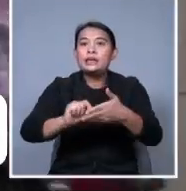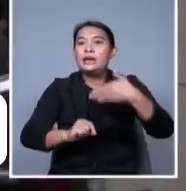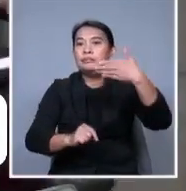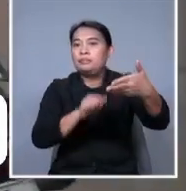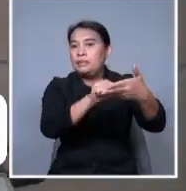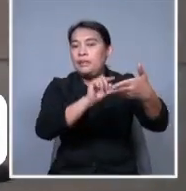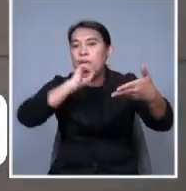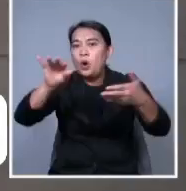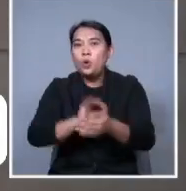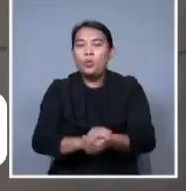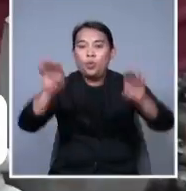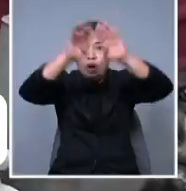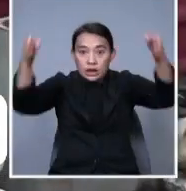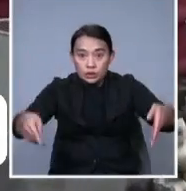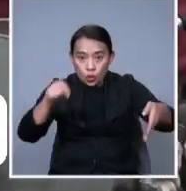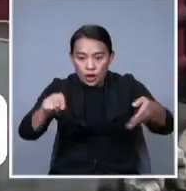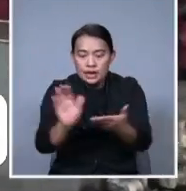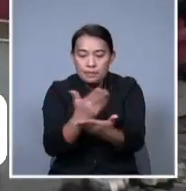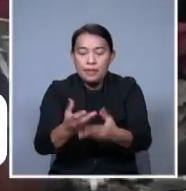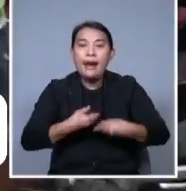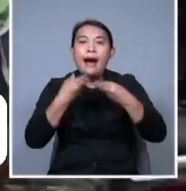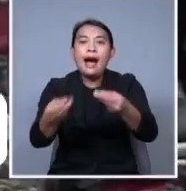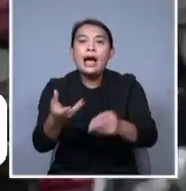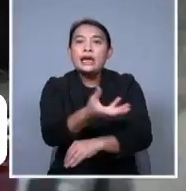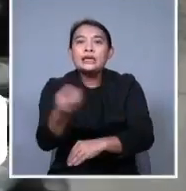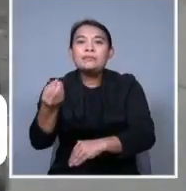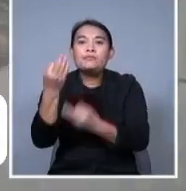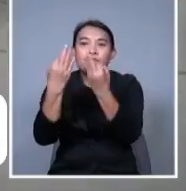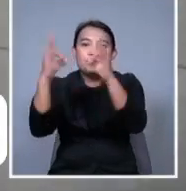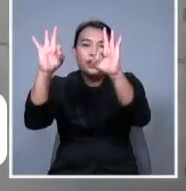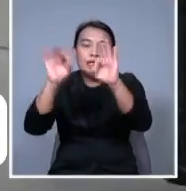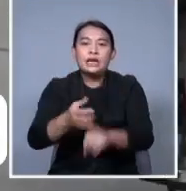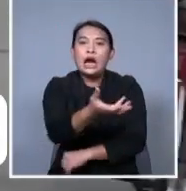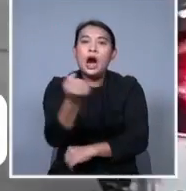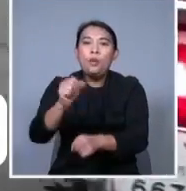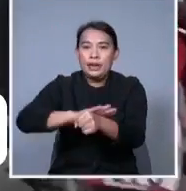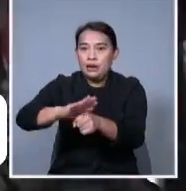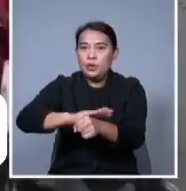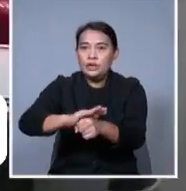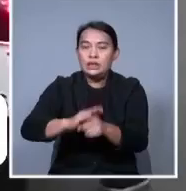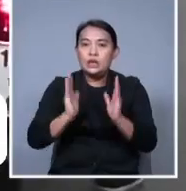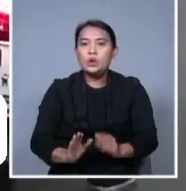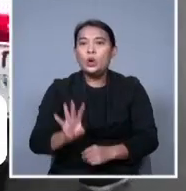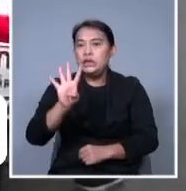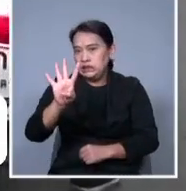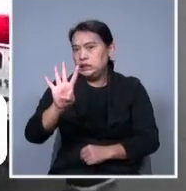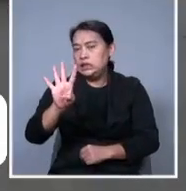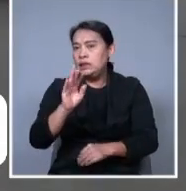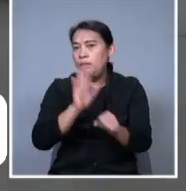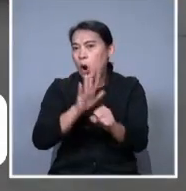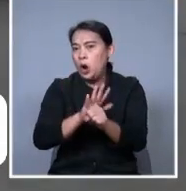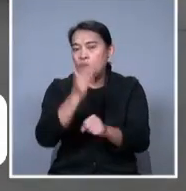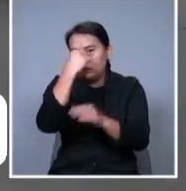ตู้ชาละวันแบ่งปันน้ำใจเชิญหยิบได้ฟรีนำไปแต่พอดีคนละไม่เกิน4ชิ้นมีคนอื่น